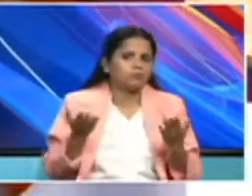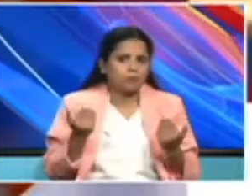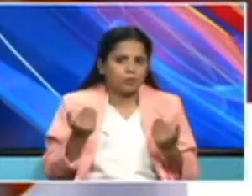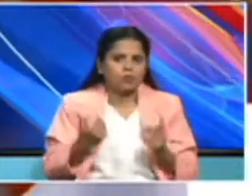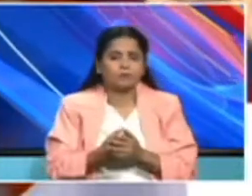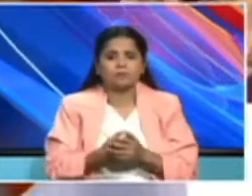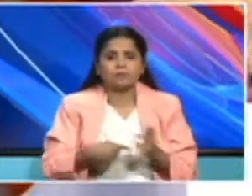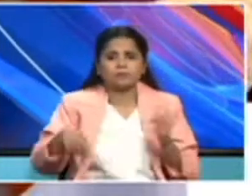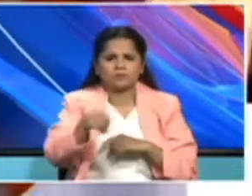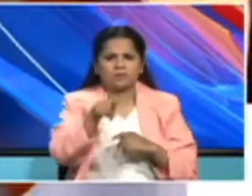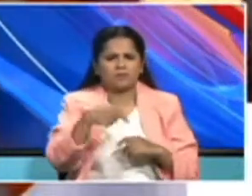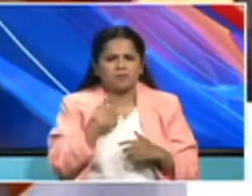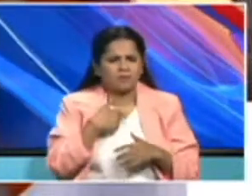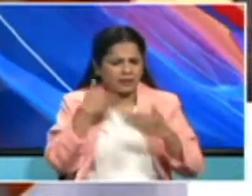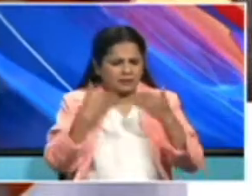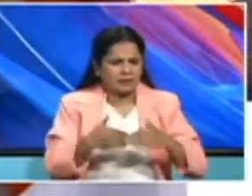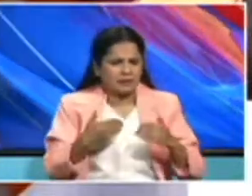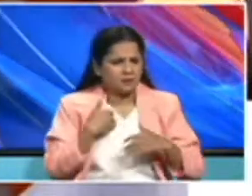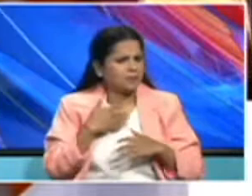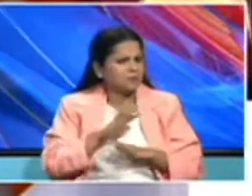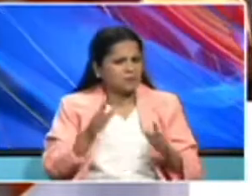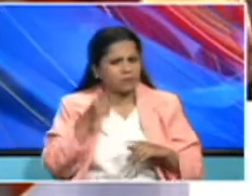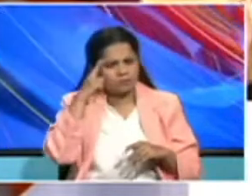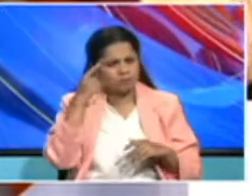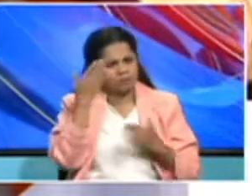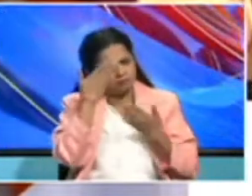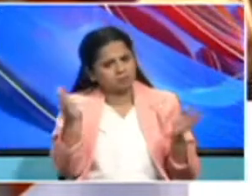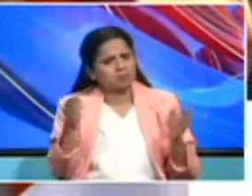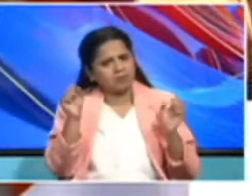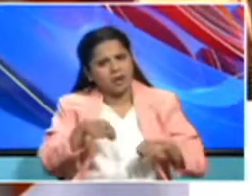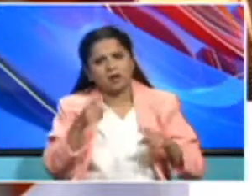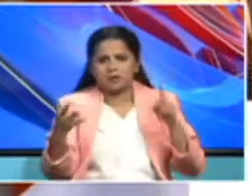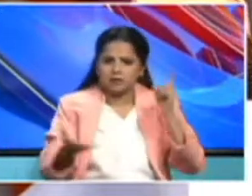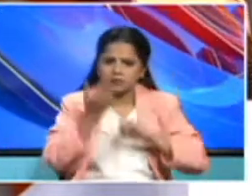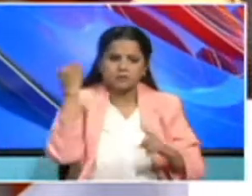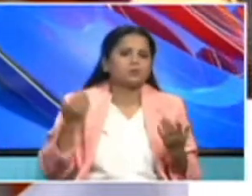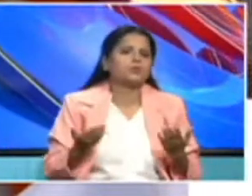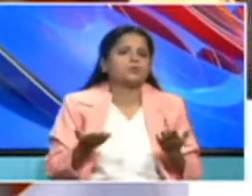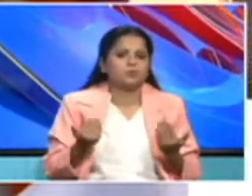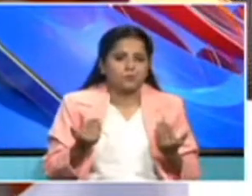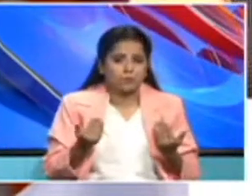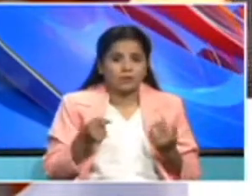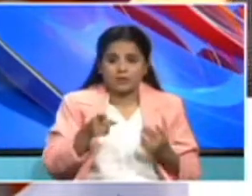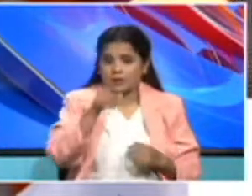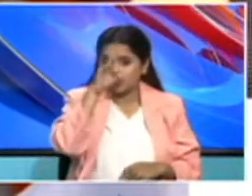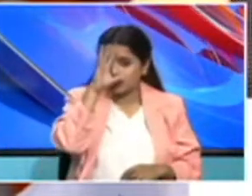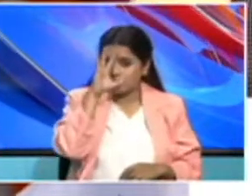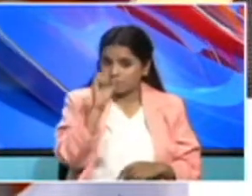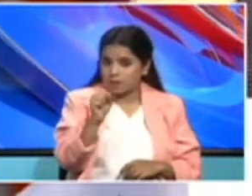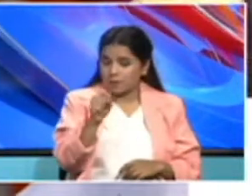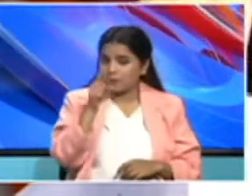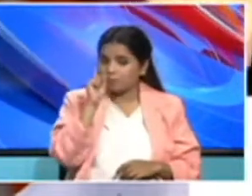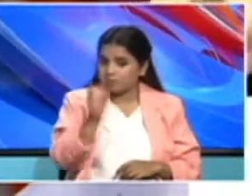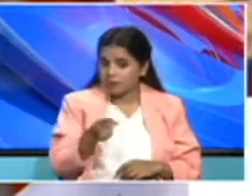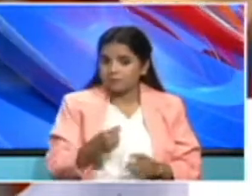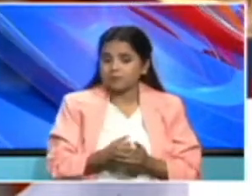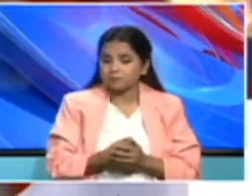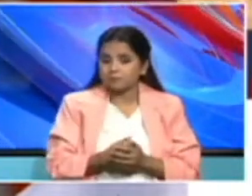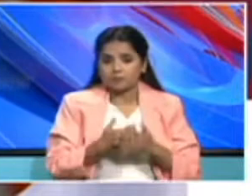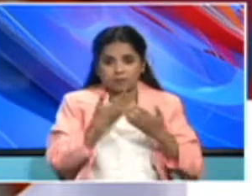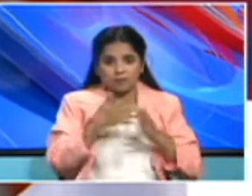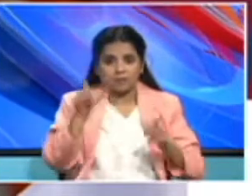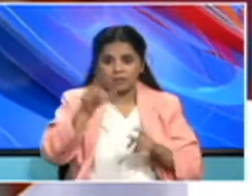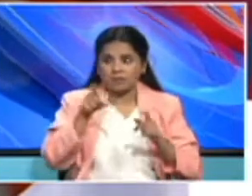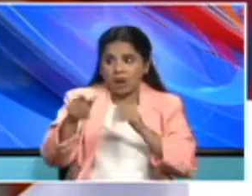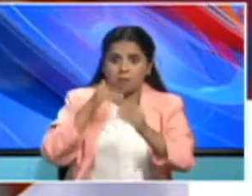असीमित संभावनाओं को साकार करेंगे। और आपको याद रखना है, जहां